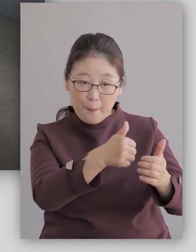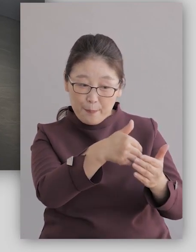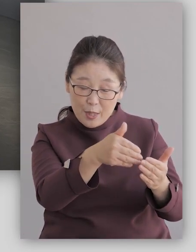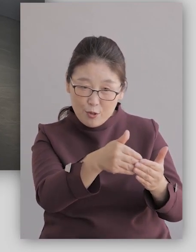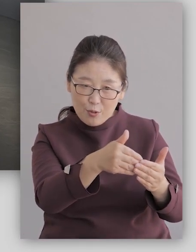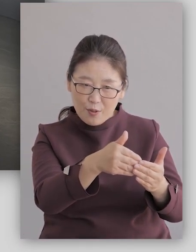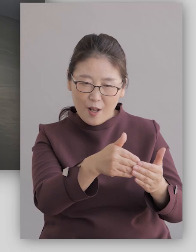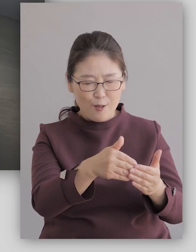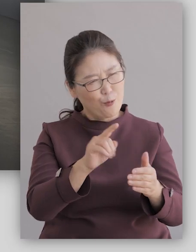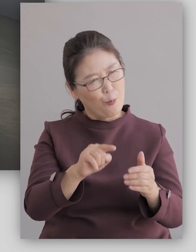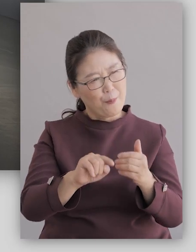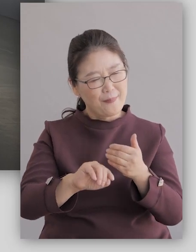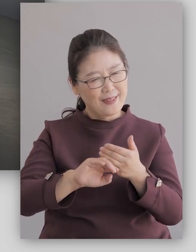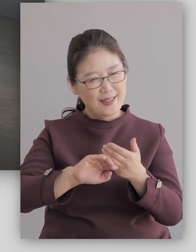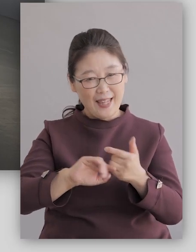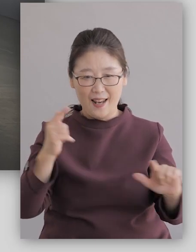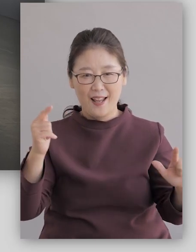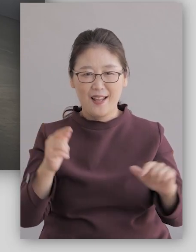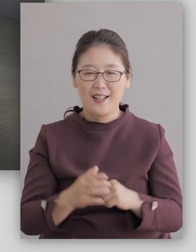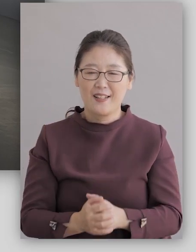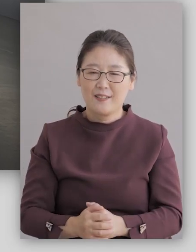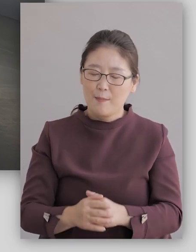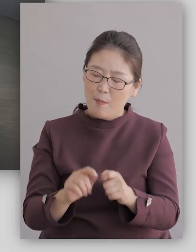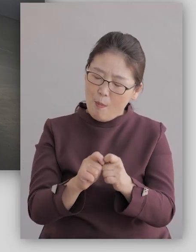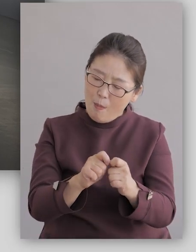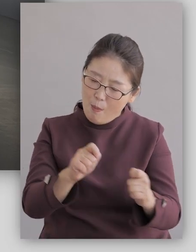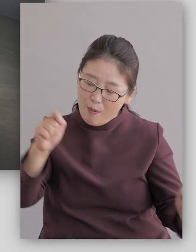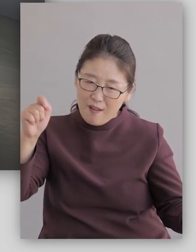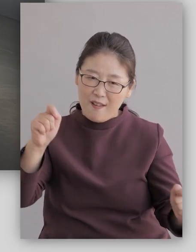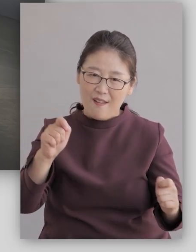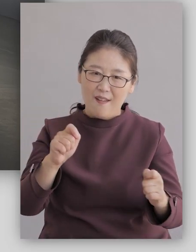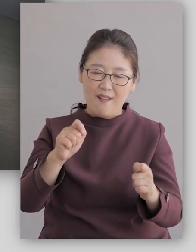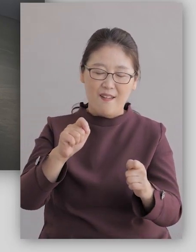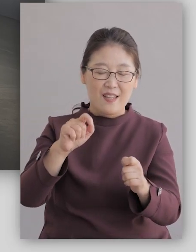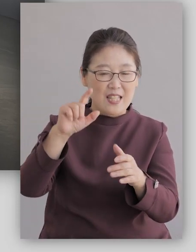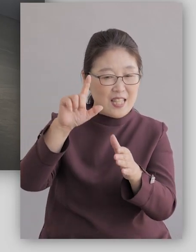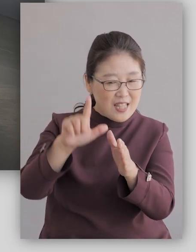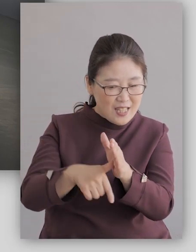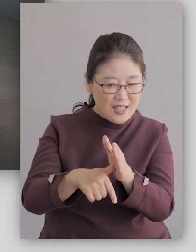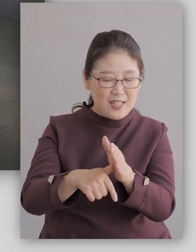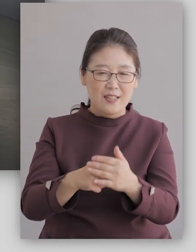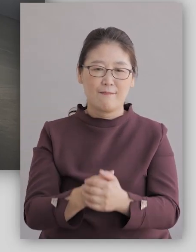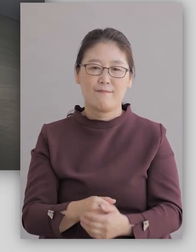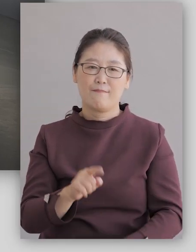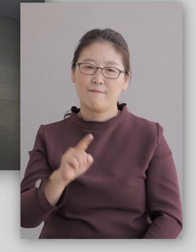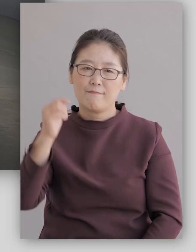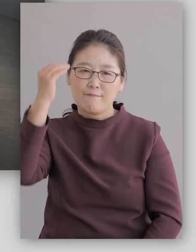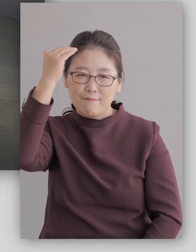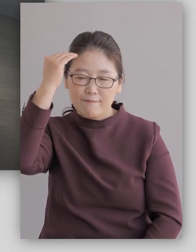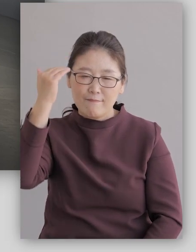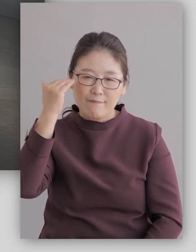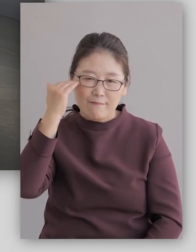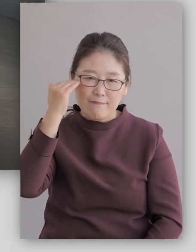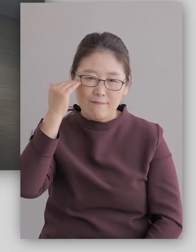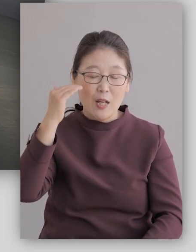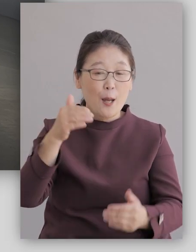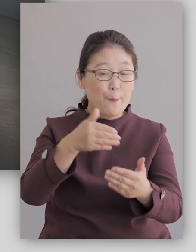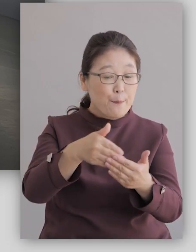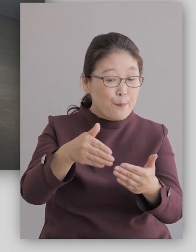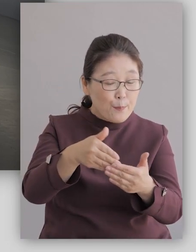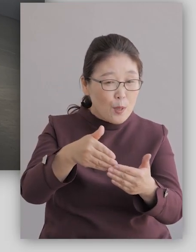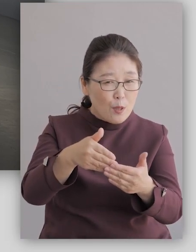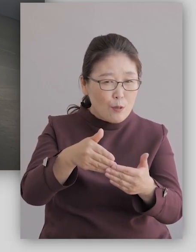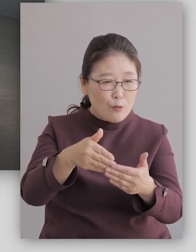세 분은 긴 시간 동안 그 한국미술에서 평생을